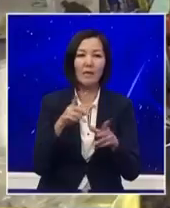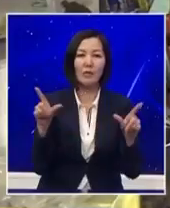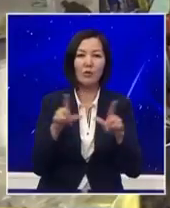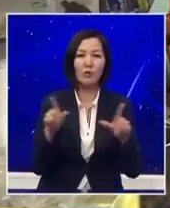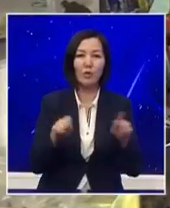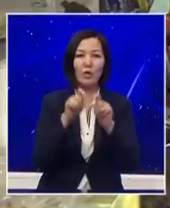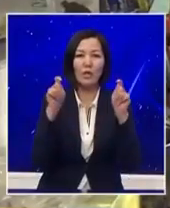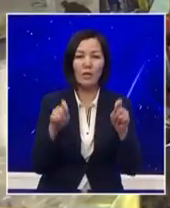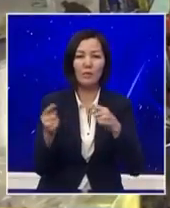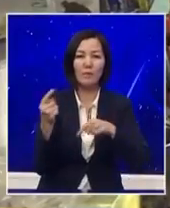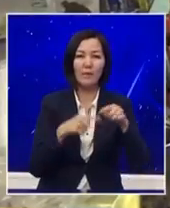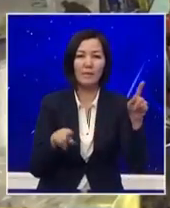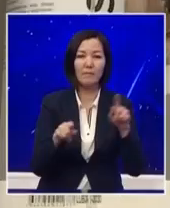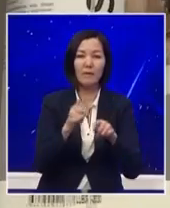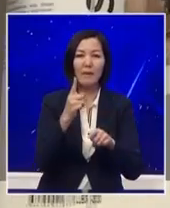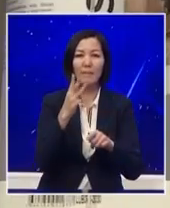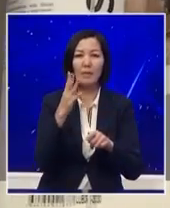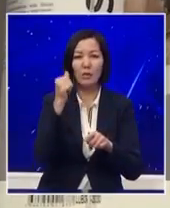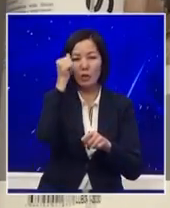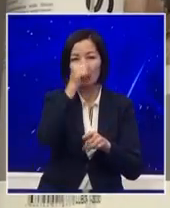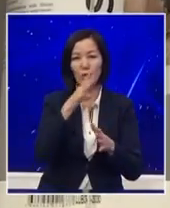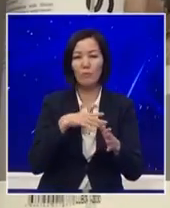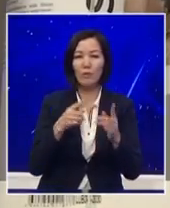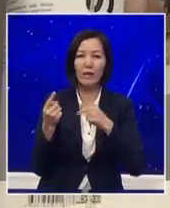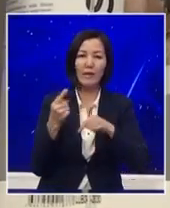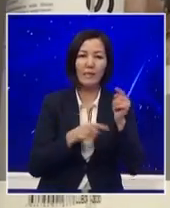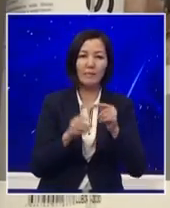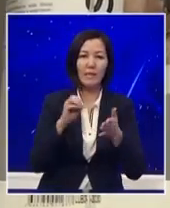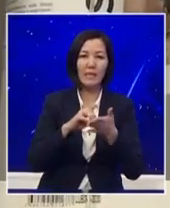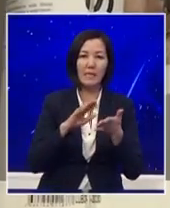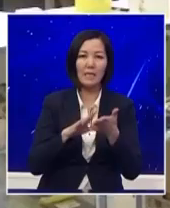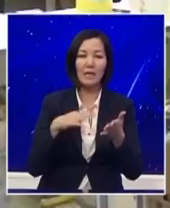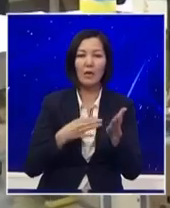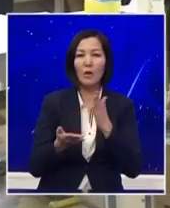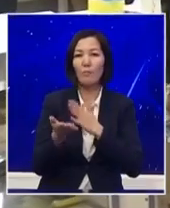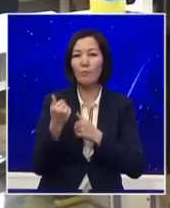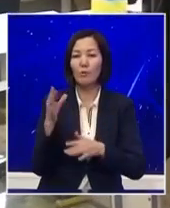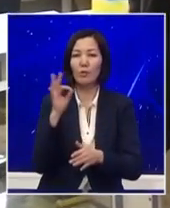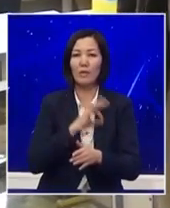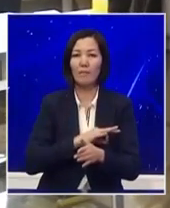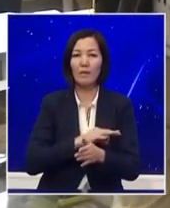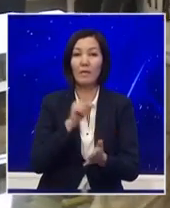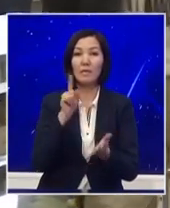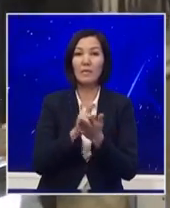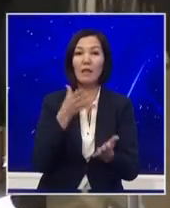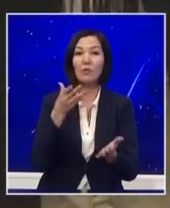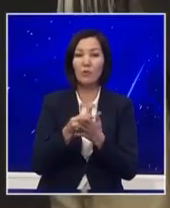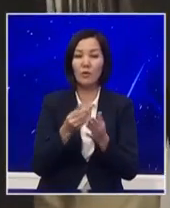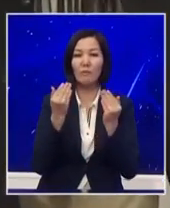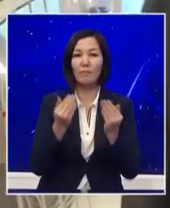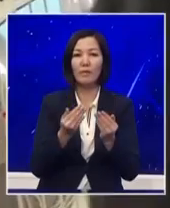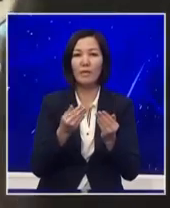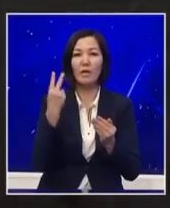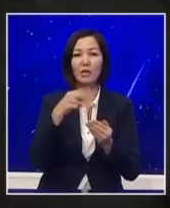кәсібін дөңгелетіп отырғанына біраз жылдан асқан. Жеке кәсіпкер ретінде тіркелген ол бұрын тапқан табысына қарай салық төлейтін. Алайда былтыр